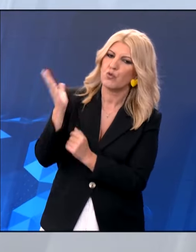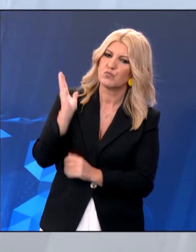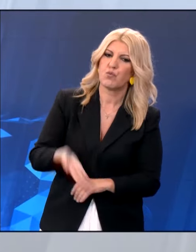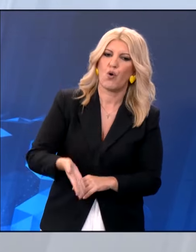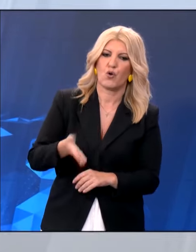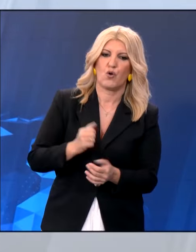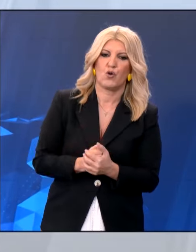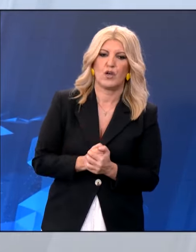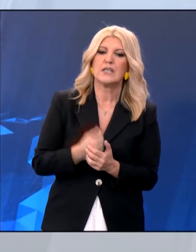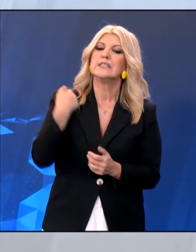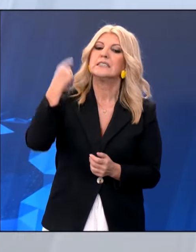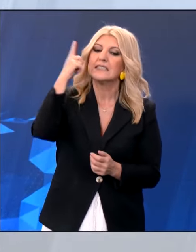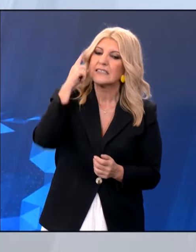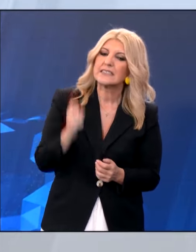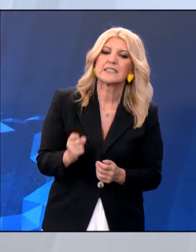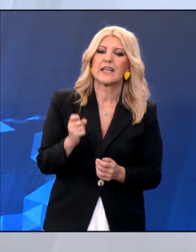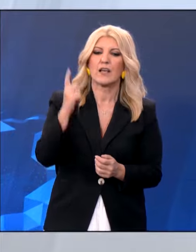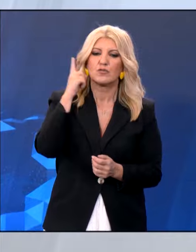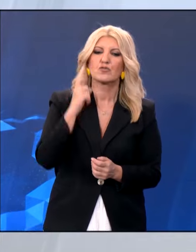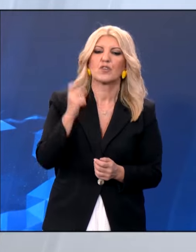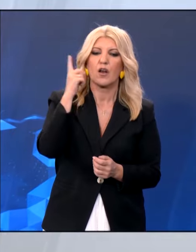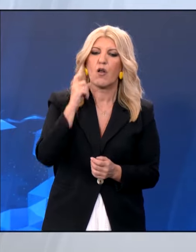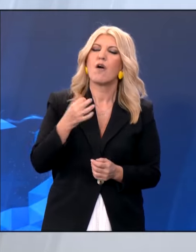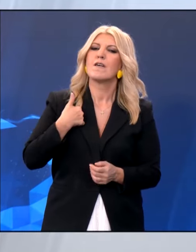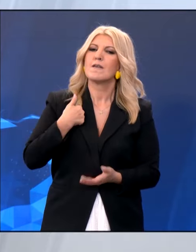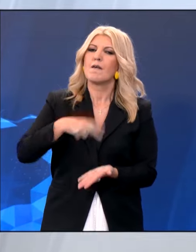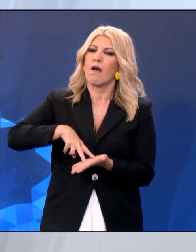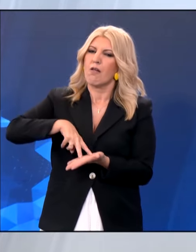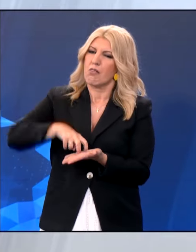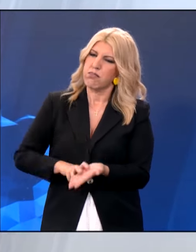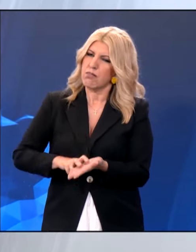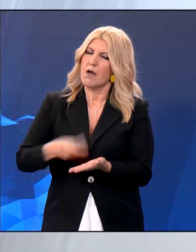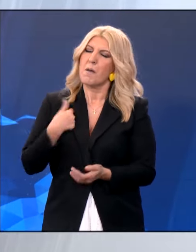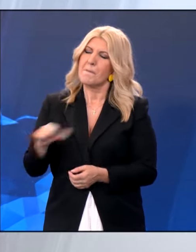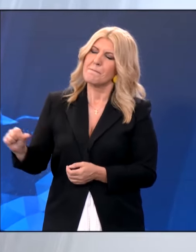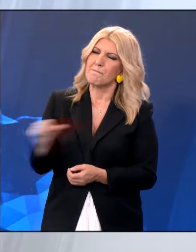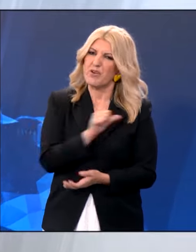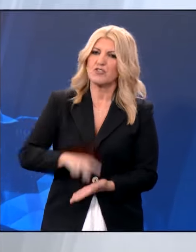of Americans know, when you get knocked down, you get back up.